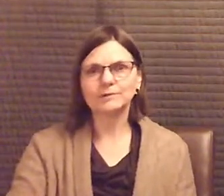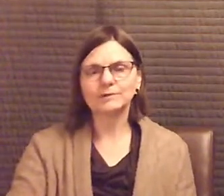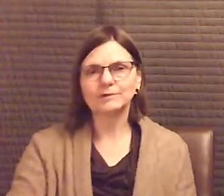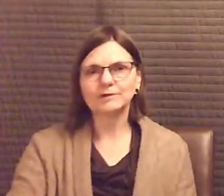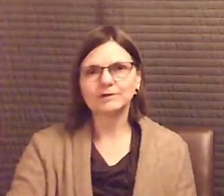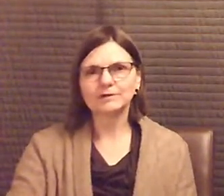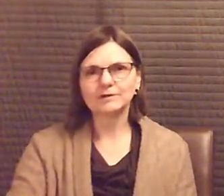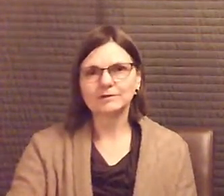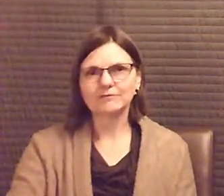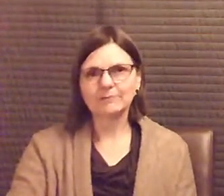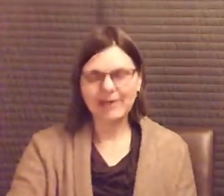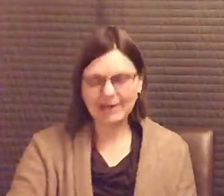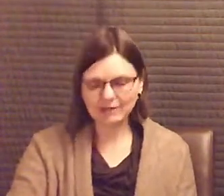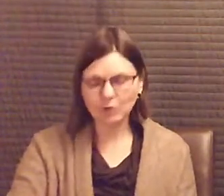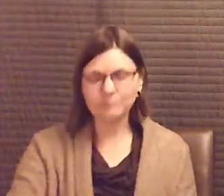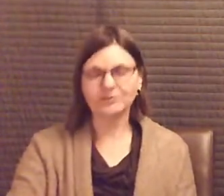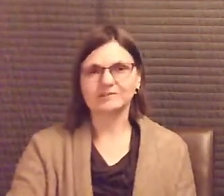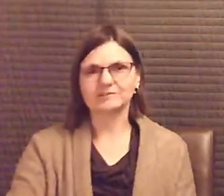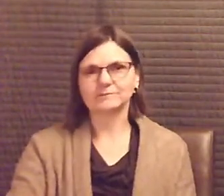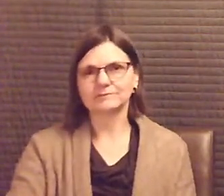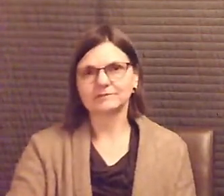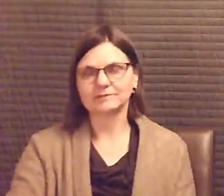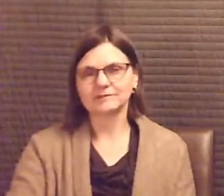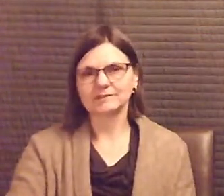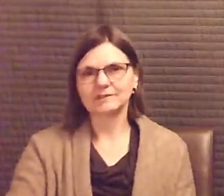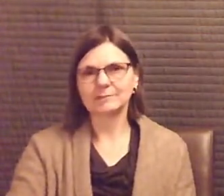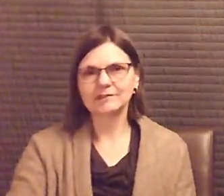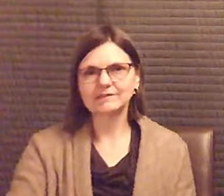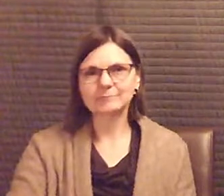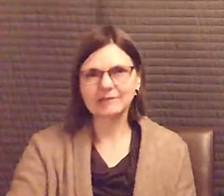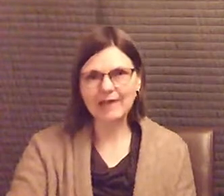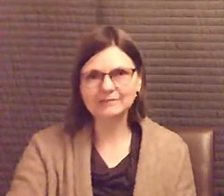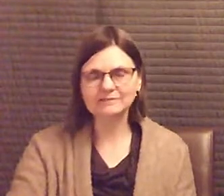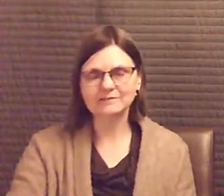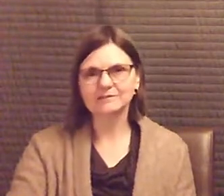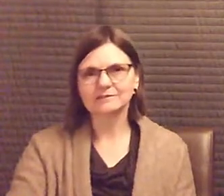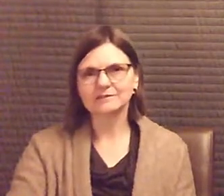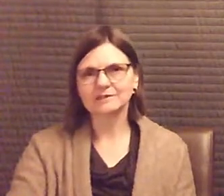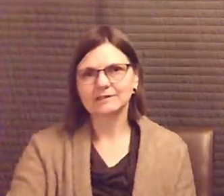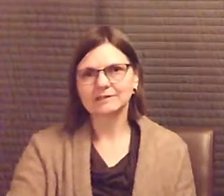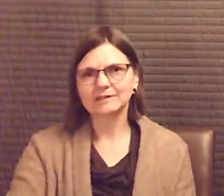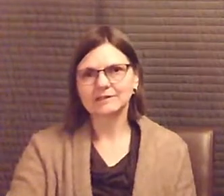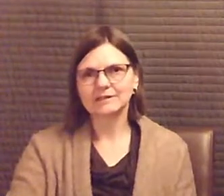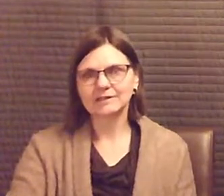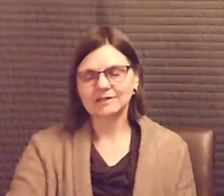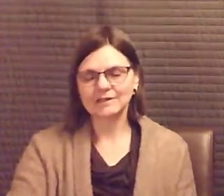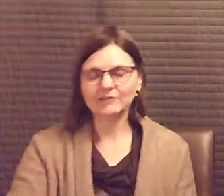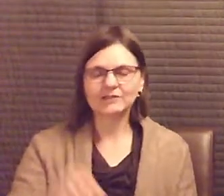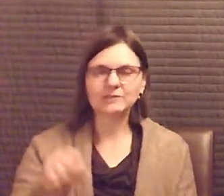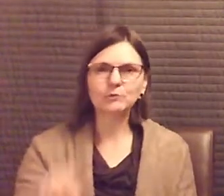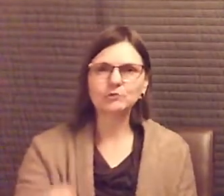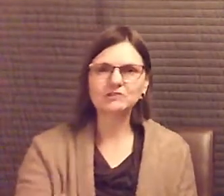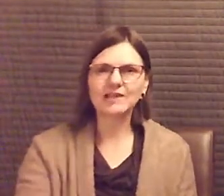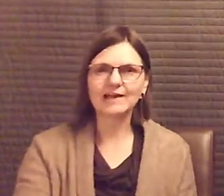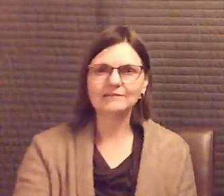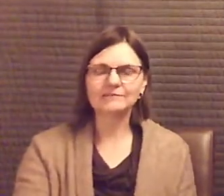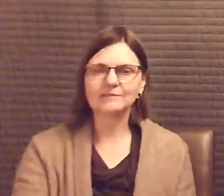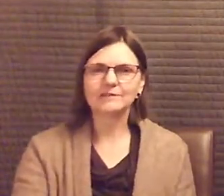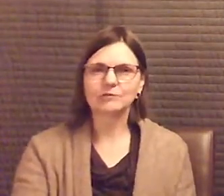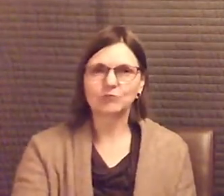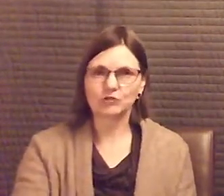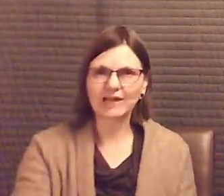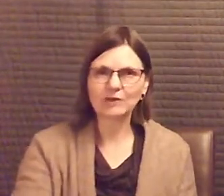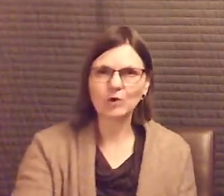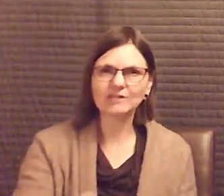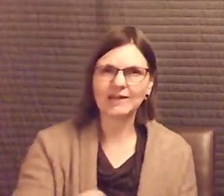die waarmee hij gedoopt eyre jongeren die je bent bereid tot plankje honderden blauw hand aan de ploeg dus nodig is